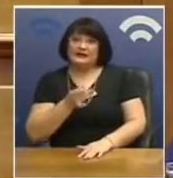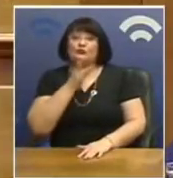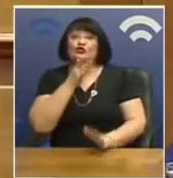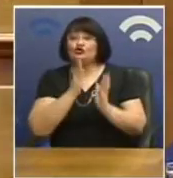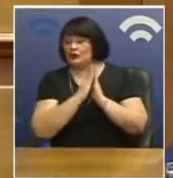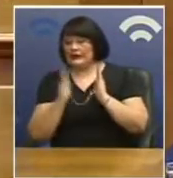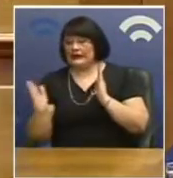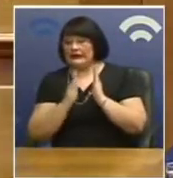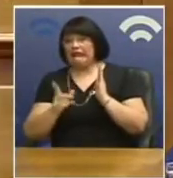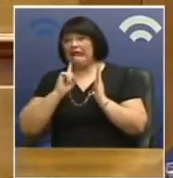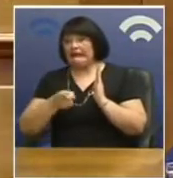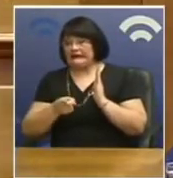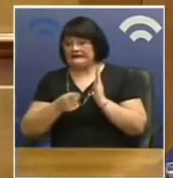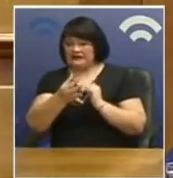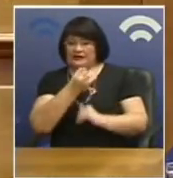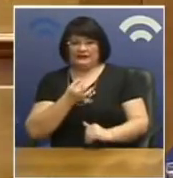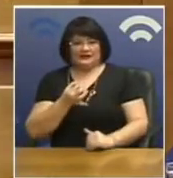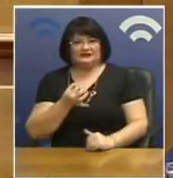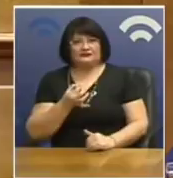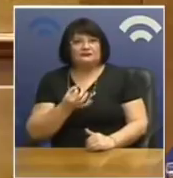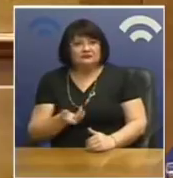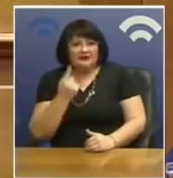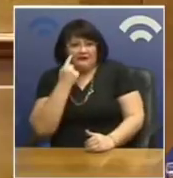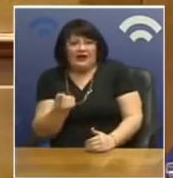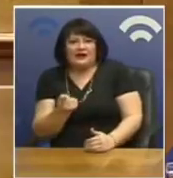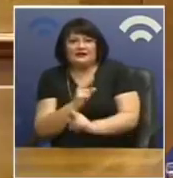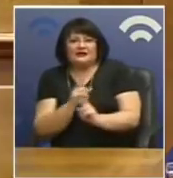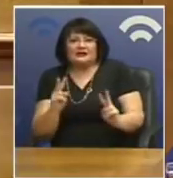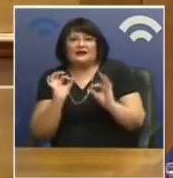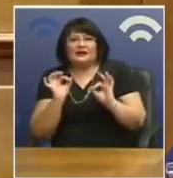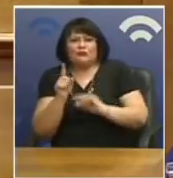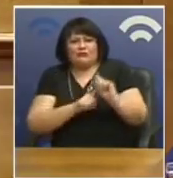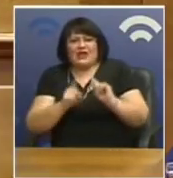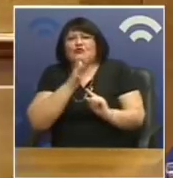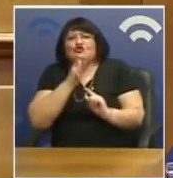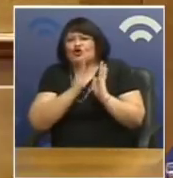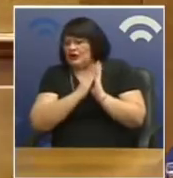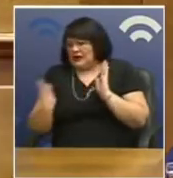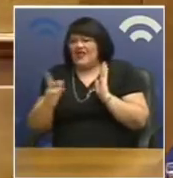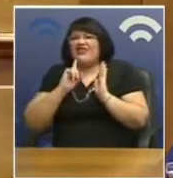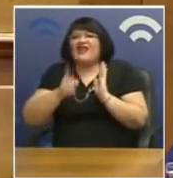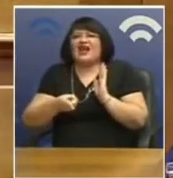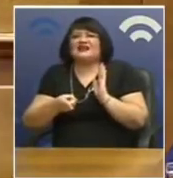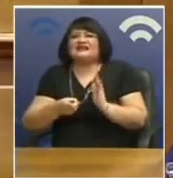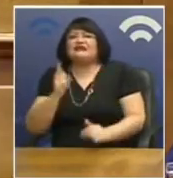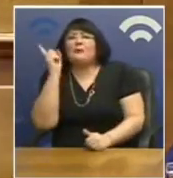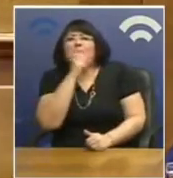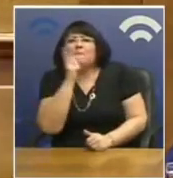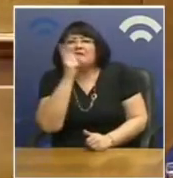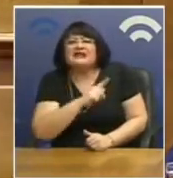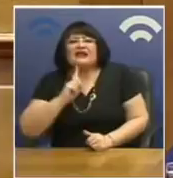την οποία επικαλεστήκατε. Προφανώς και το είδαμε. Ποια μεταβατικότητα? Πρόκειται για ψεύτο μεταβατική